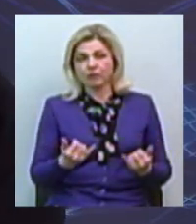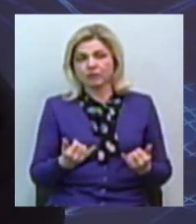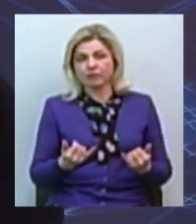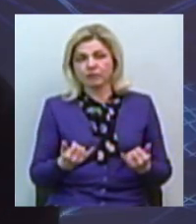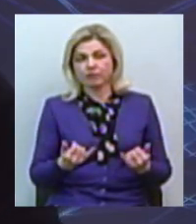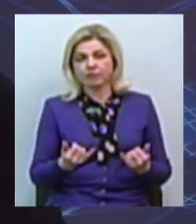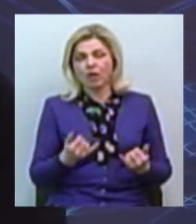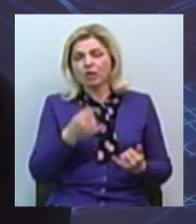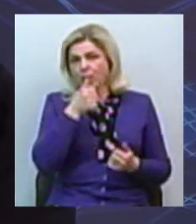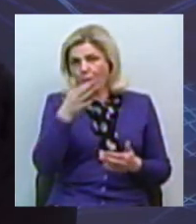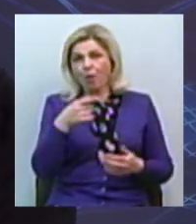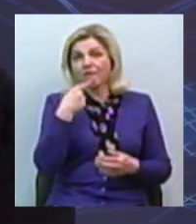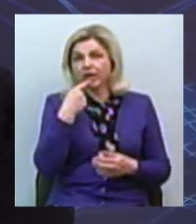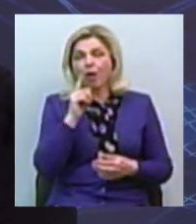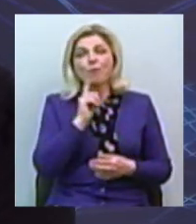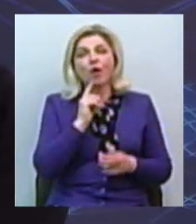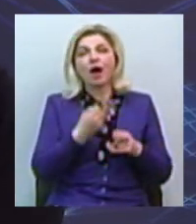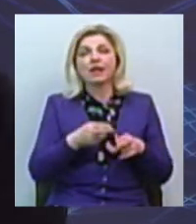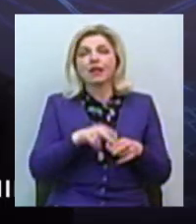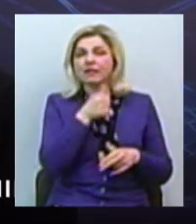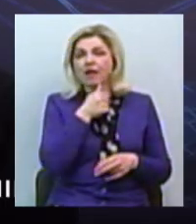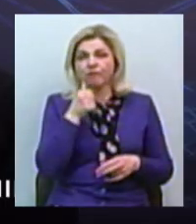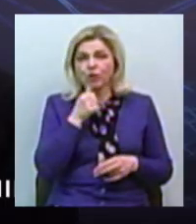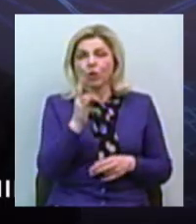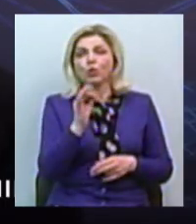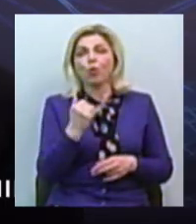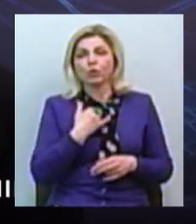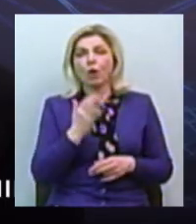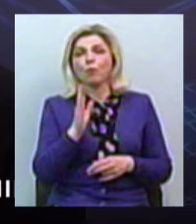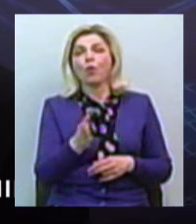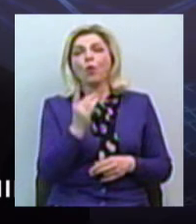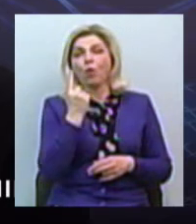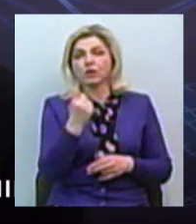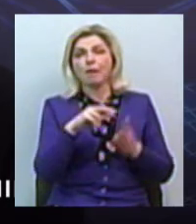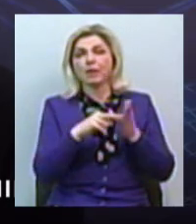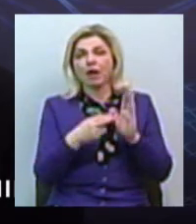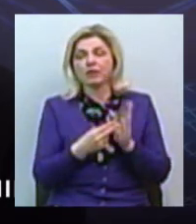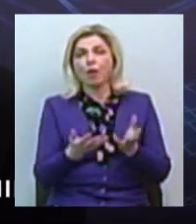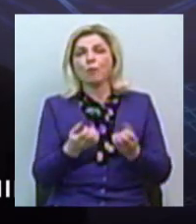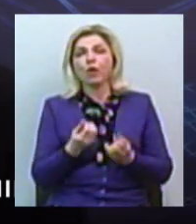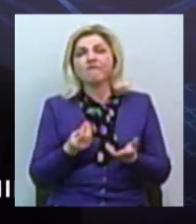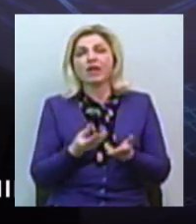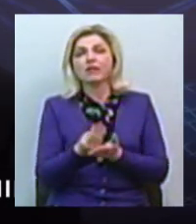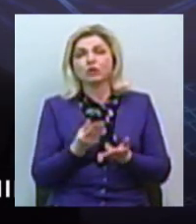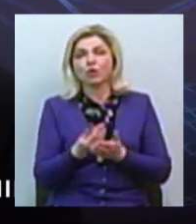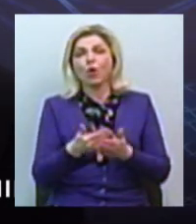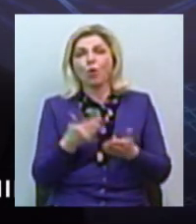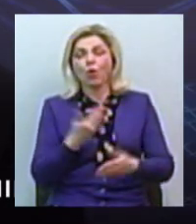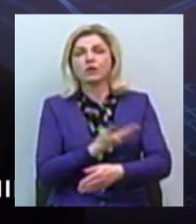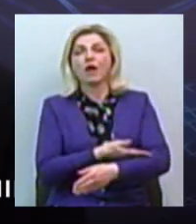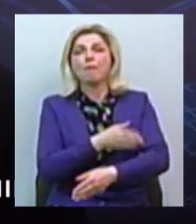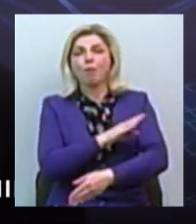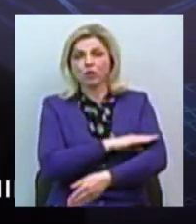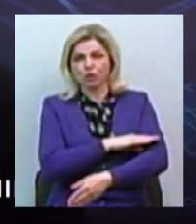це ще таємниця, але потенційно у нас буде один такий проект, який отримує фінансування від польського венчурного